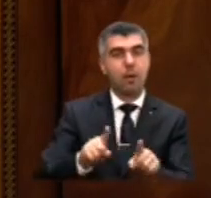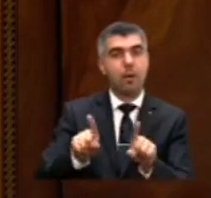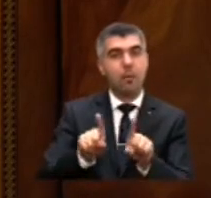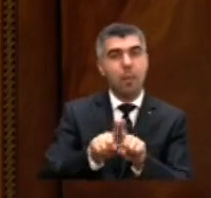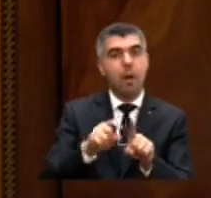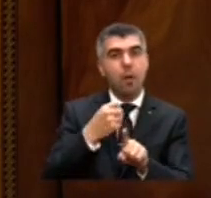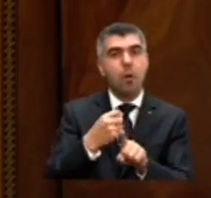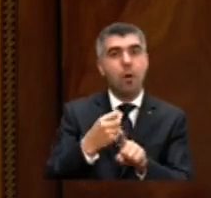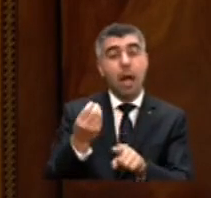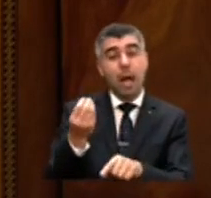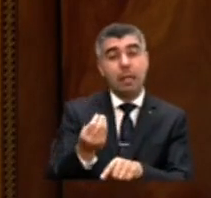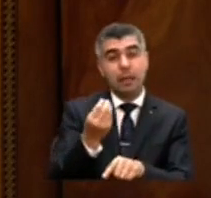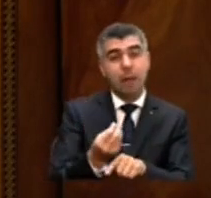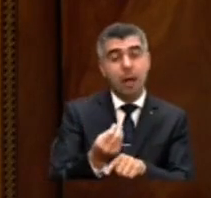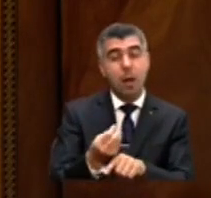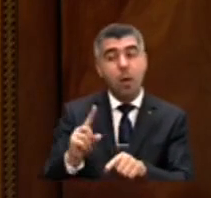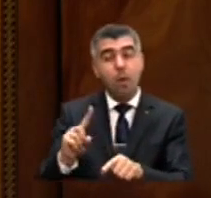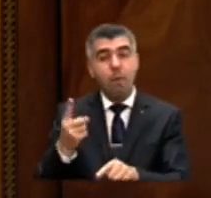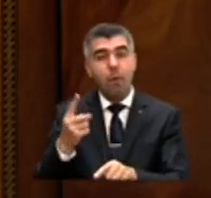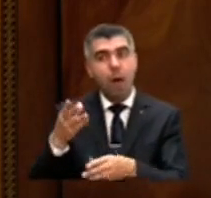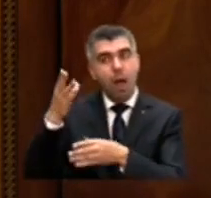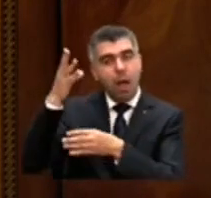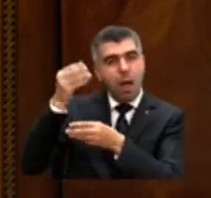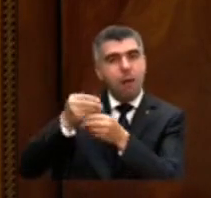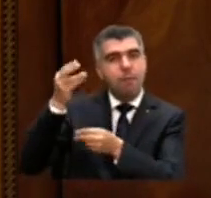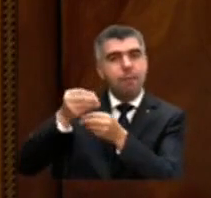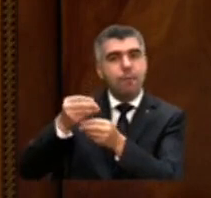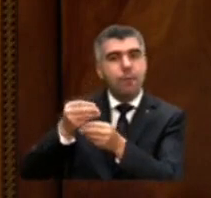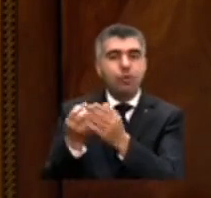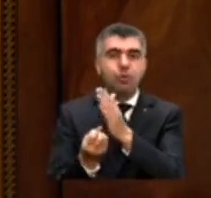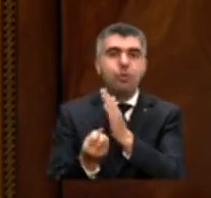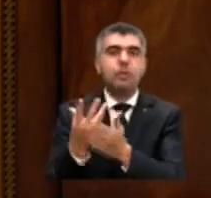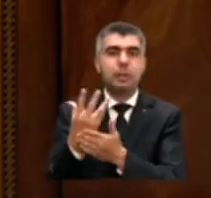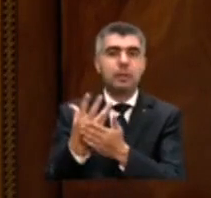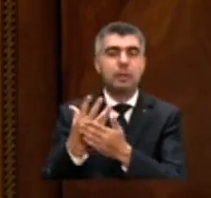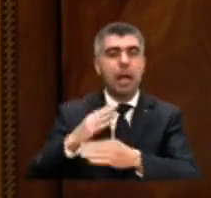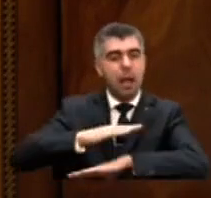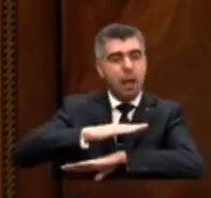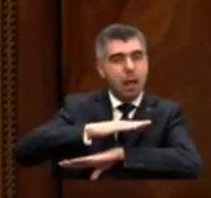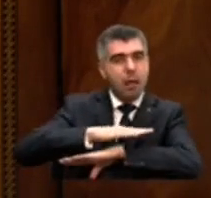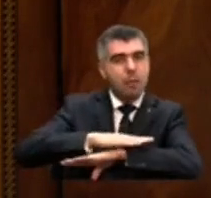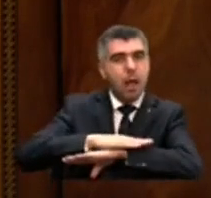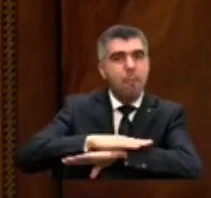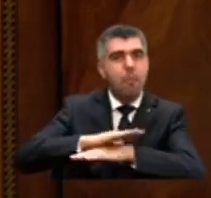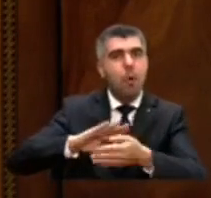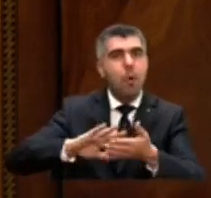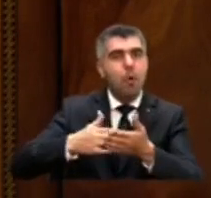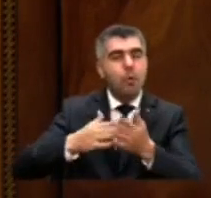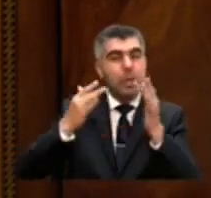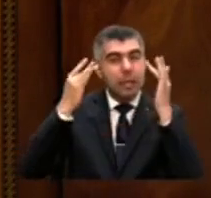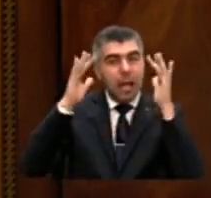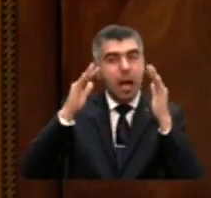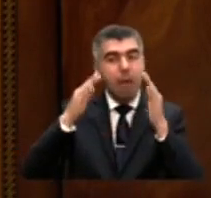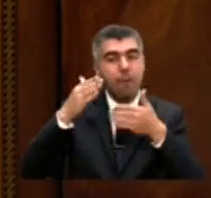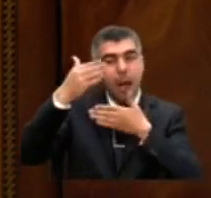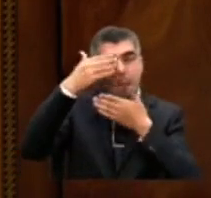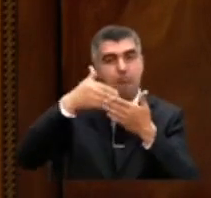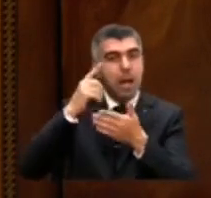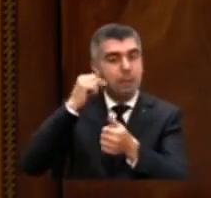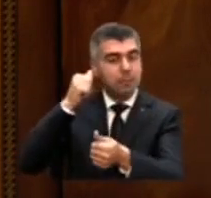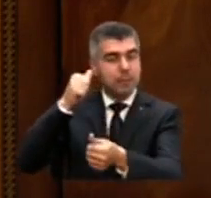وتمكين الأطفال من المعارف الضرورية وتربية الناشئة على التشبث بالقيم الثقافية المغربية